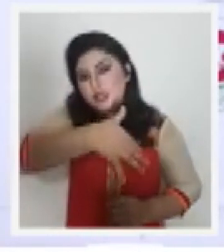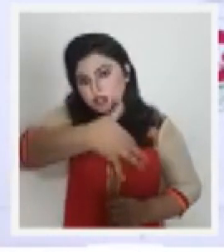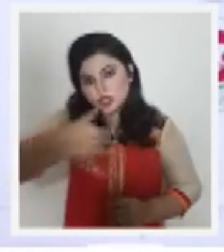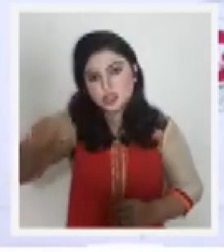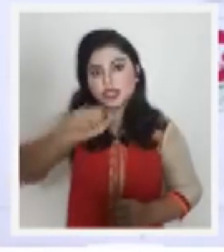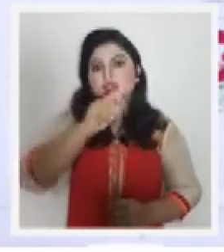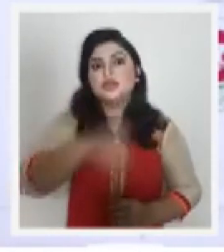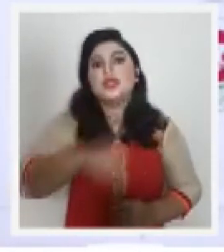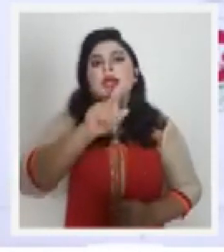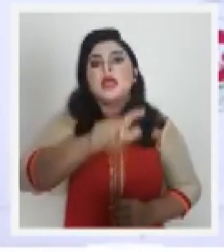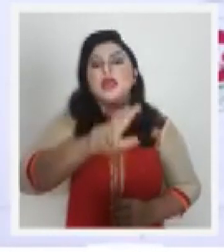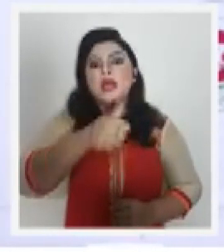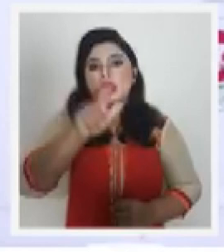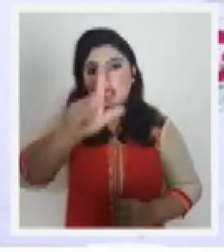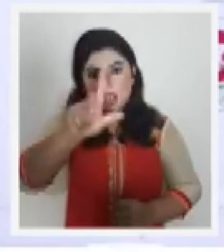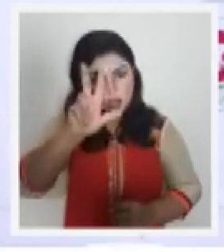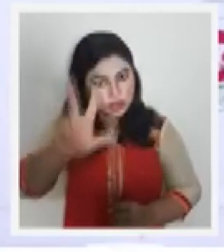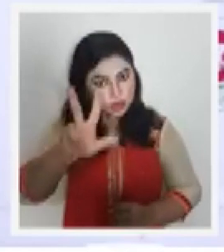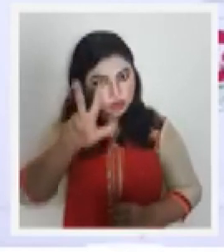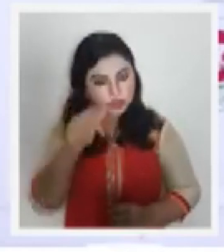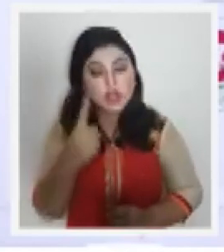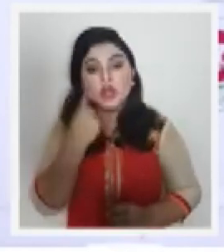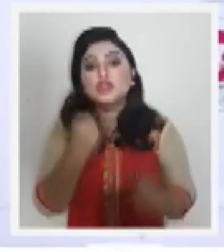কোভিড-19 স্বাস্থ্যসেবা গ্রহণ করেছেন টেলিমেডিসিনের মাধ্যমে